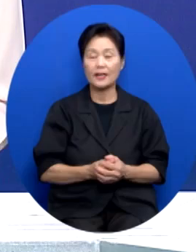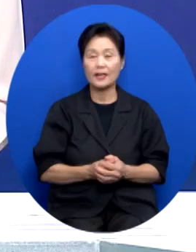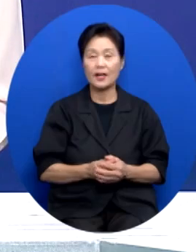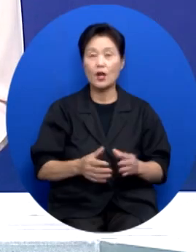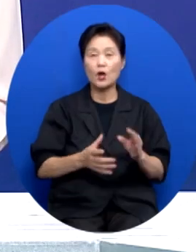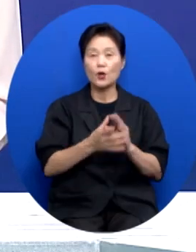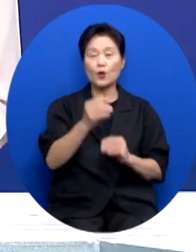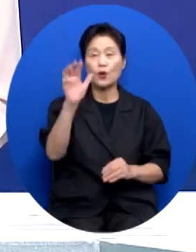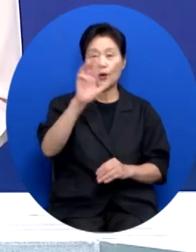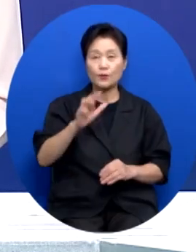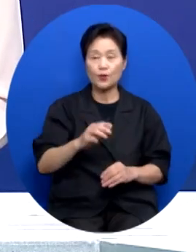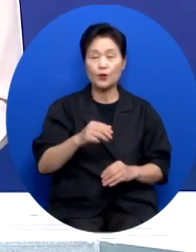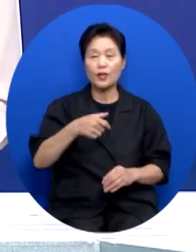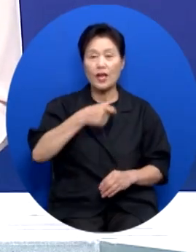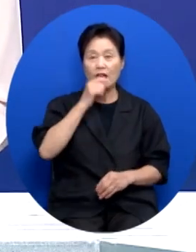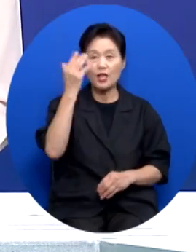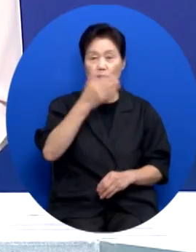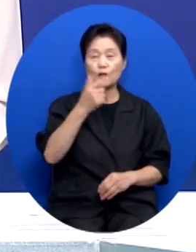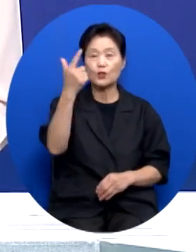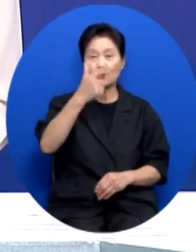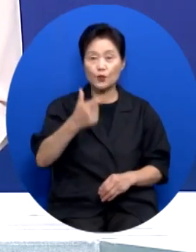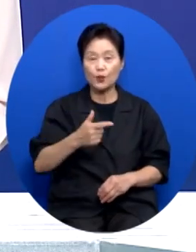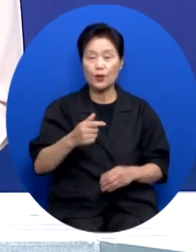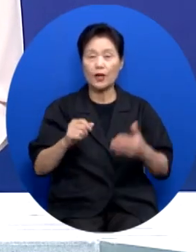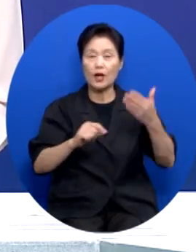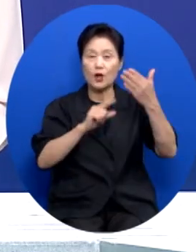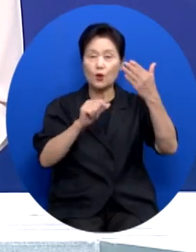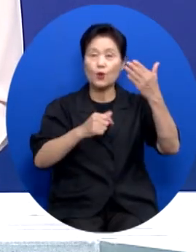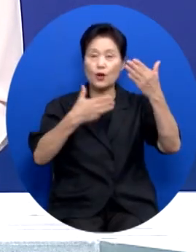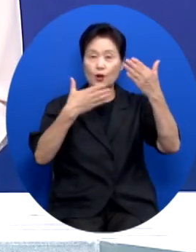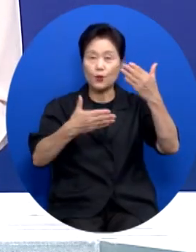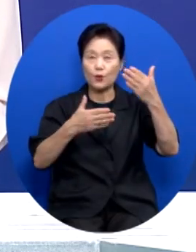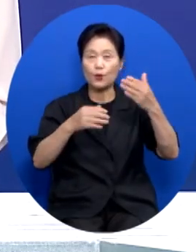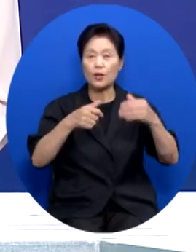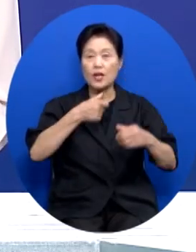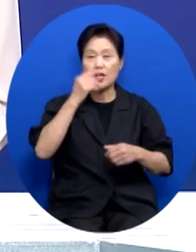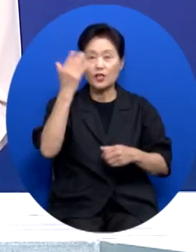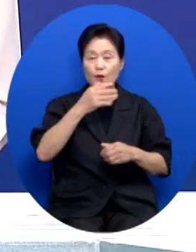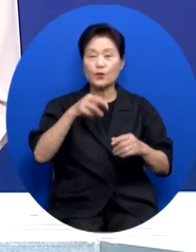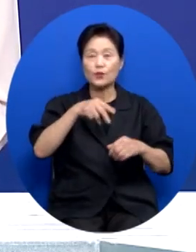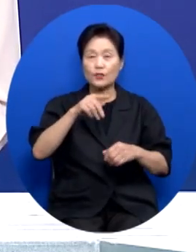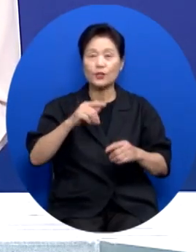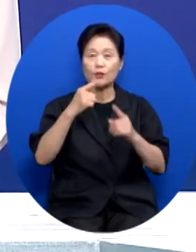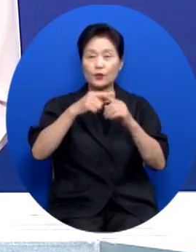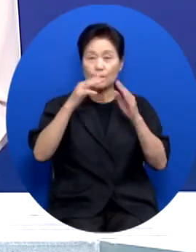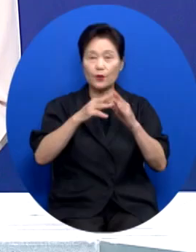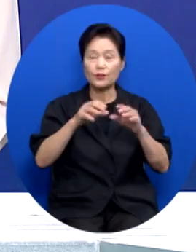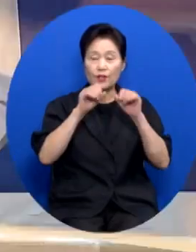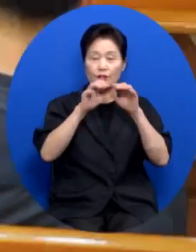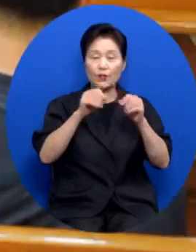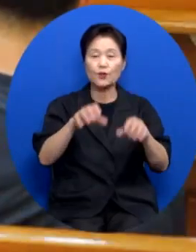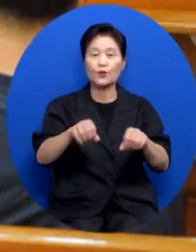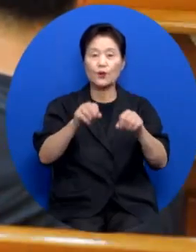대한예수교장로회 통합총회 여수노회가 9일 여수 성동교회에서 전도 콘퍼런스를 개최했습니다.